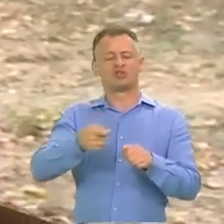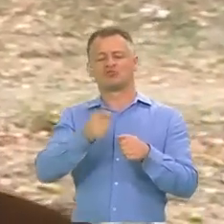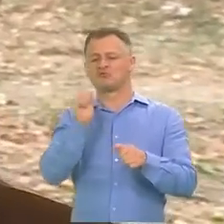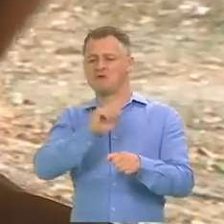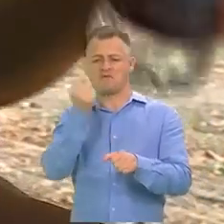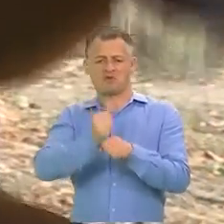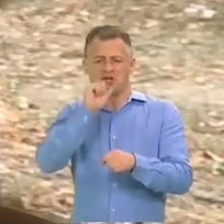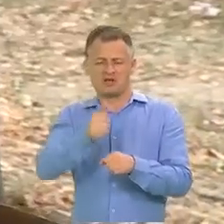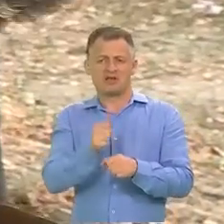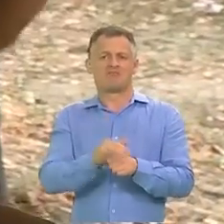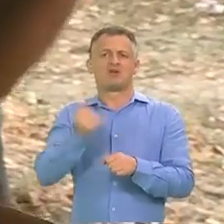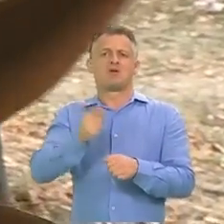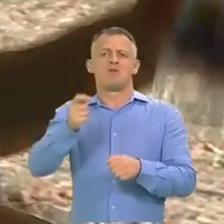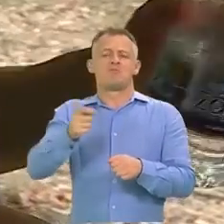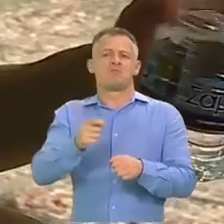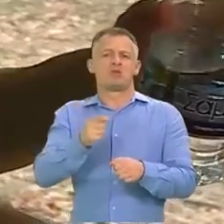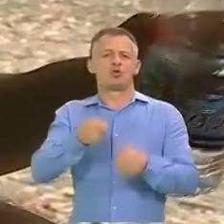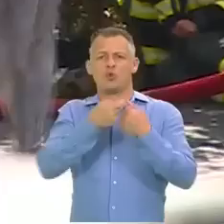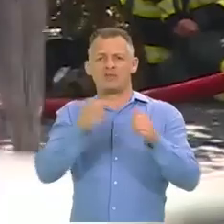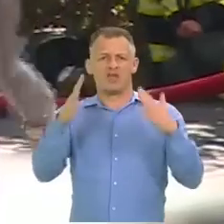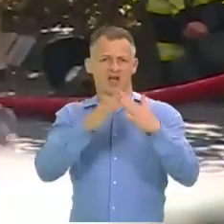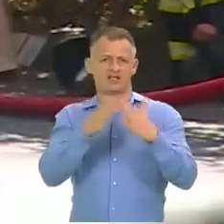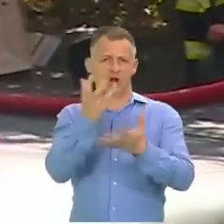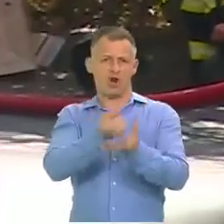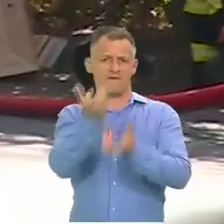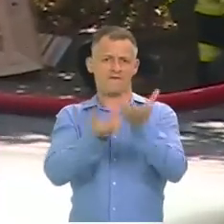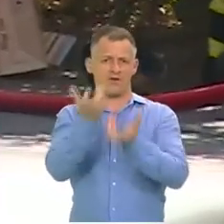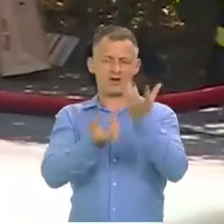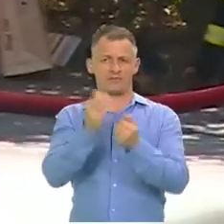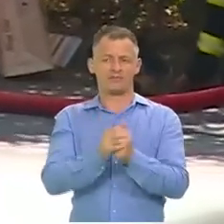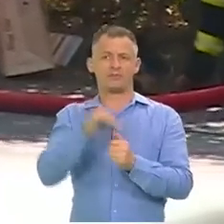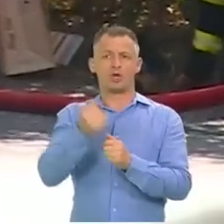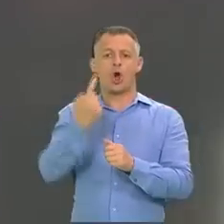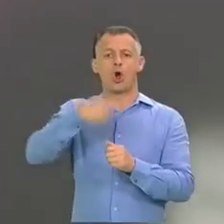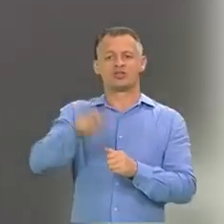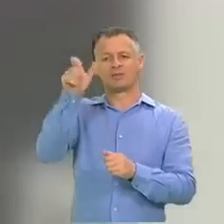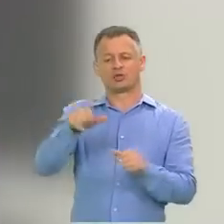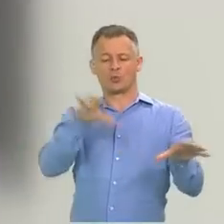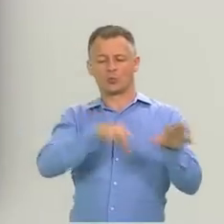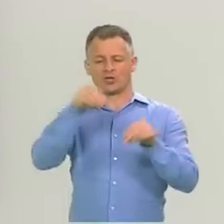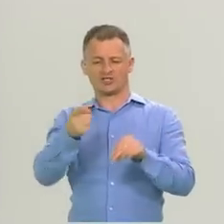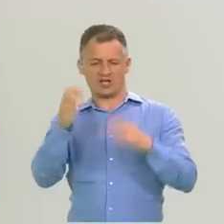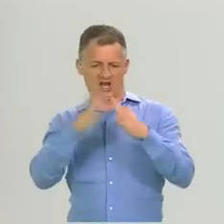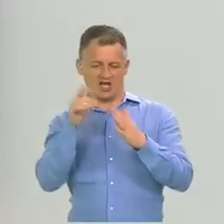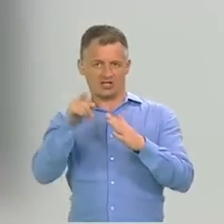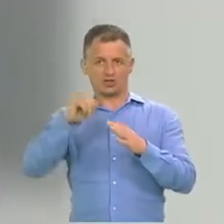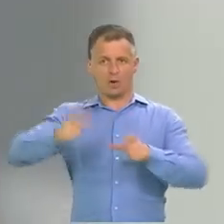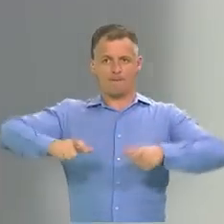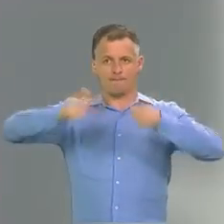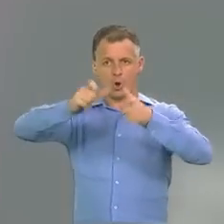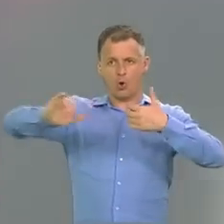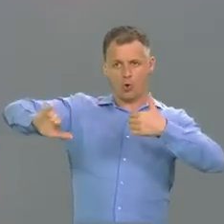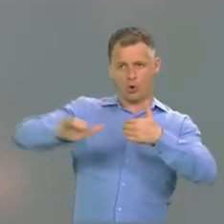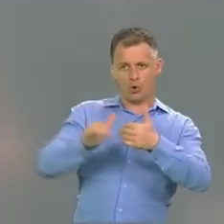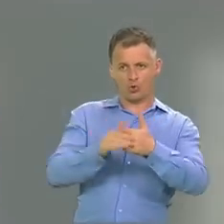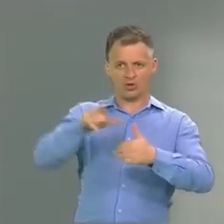partea dreaptă și pe față și pe spate. Sunt în oglindă casele. Peste 100 de oameni au fost evacuați din casele afectate, dar și din blocul de lângă. Am ieșit